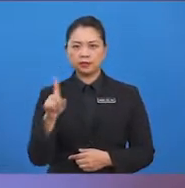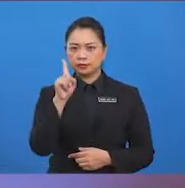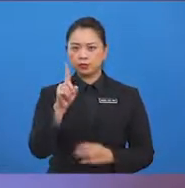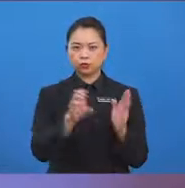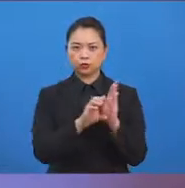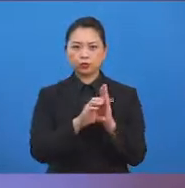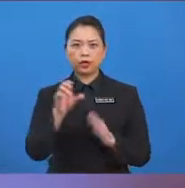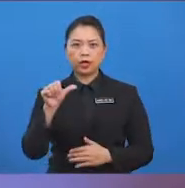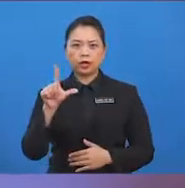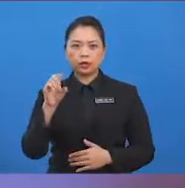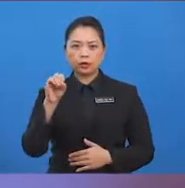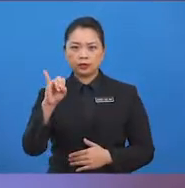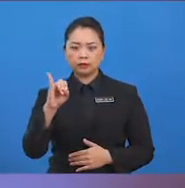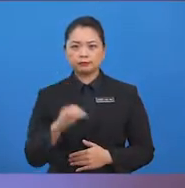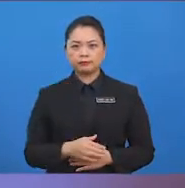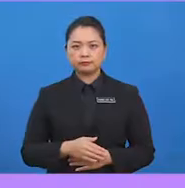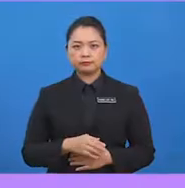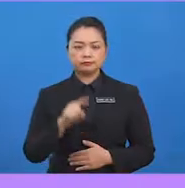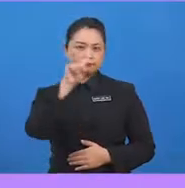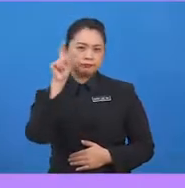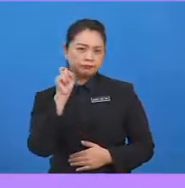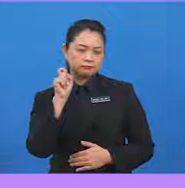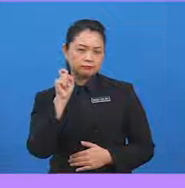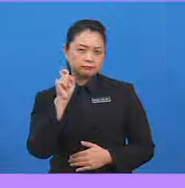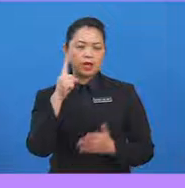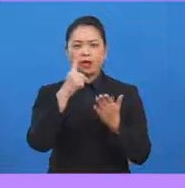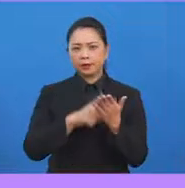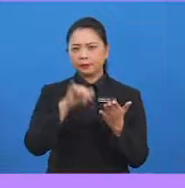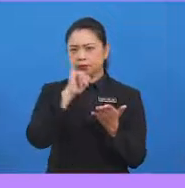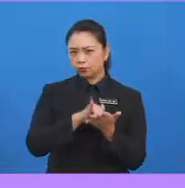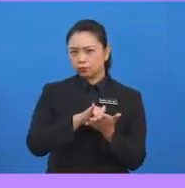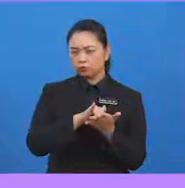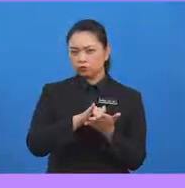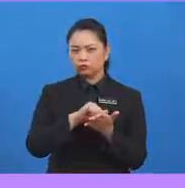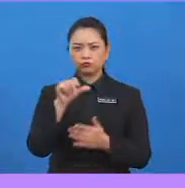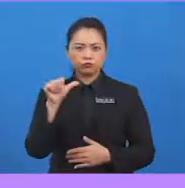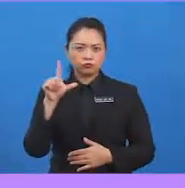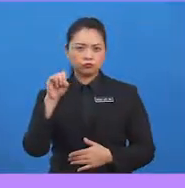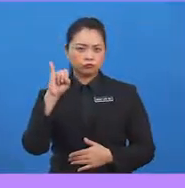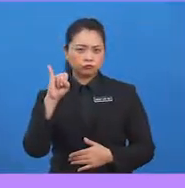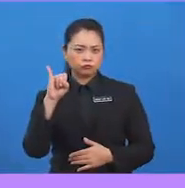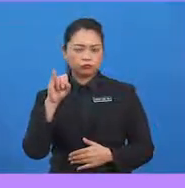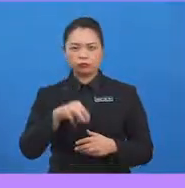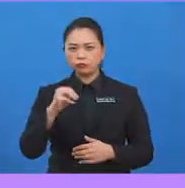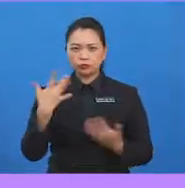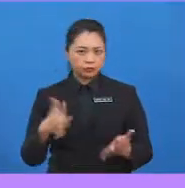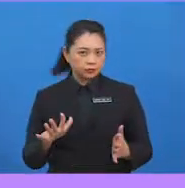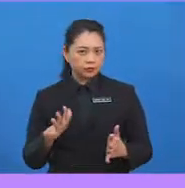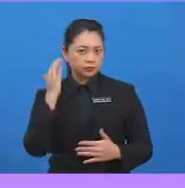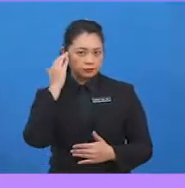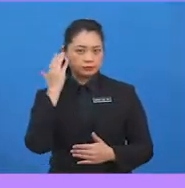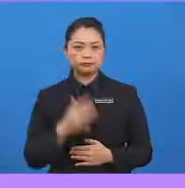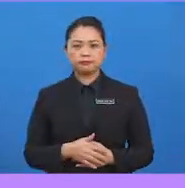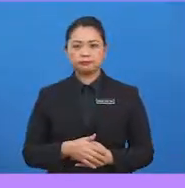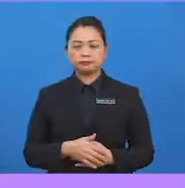contoh alloy. Persoalannya, apa itu alloy? Adakah semua murid-murid telah bersedia?